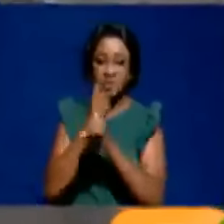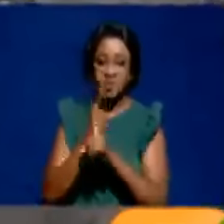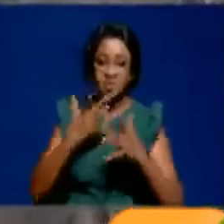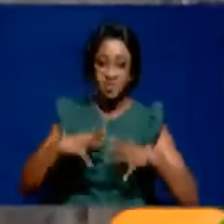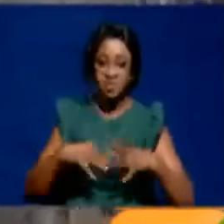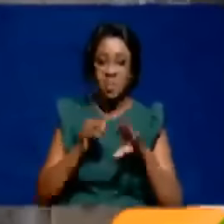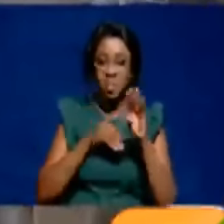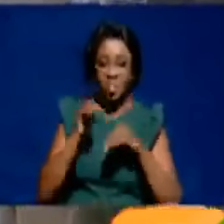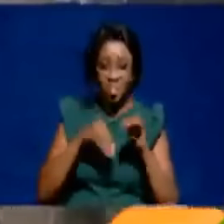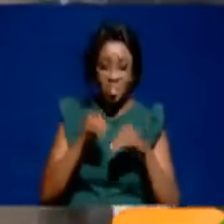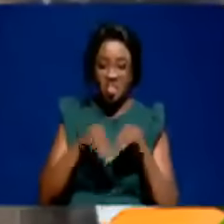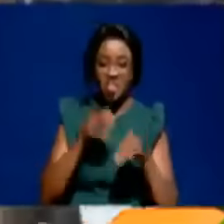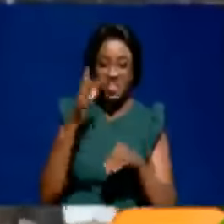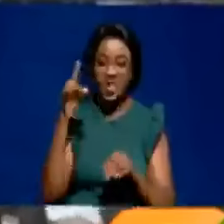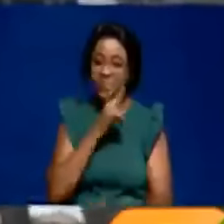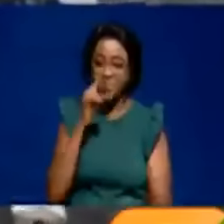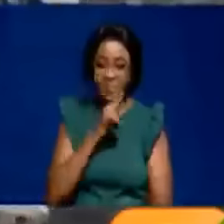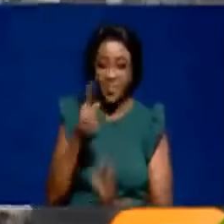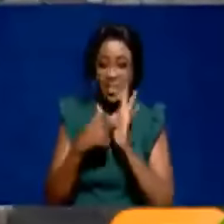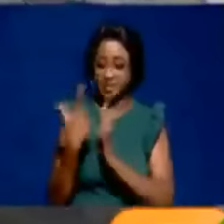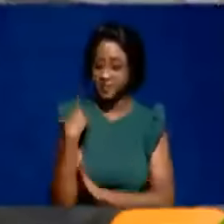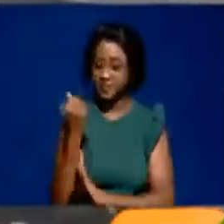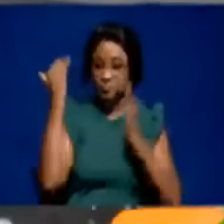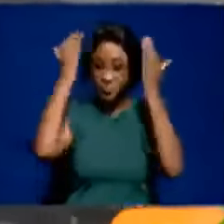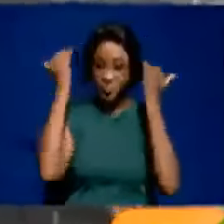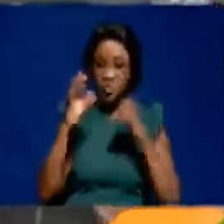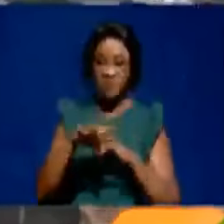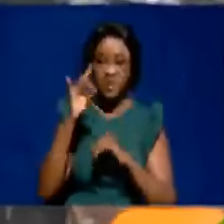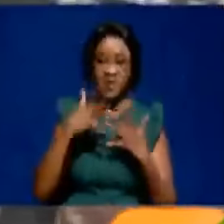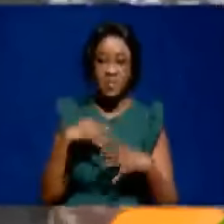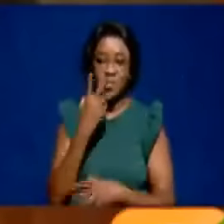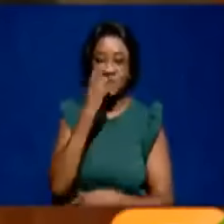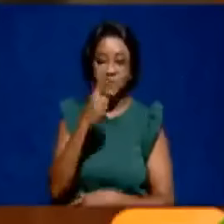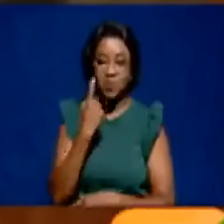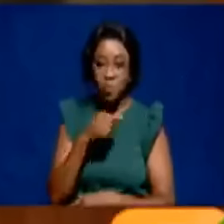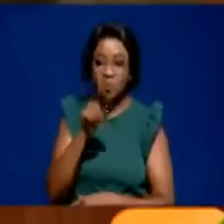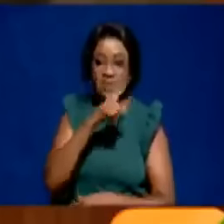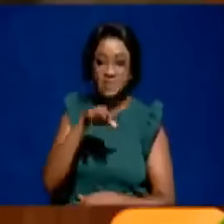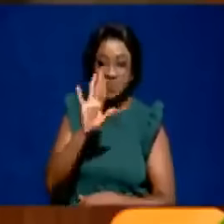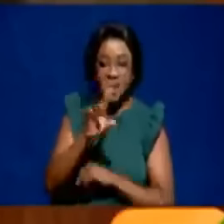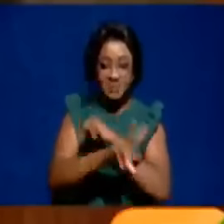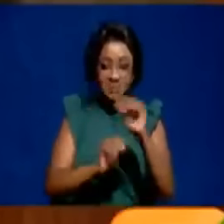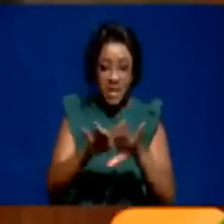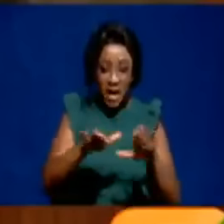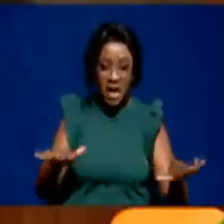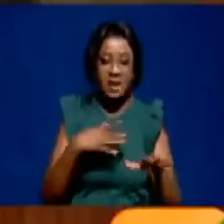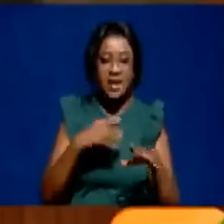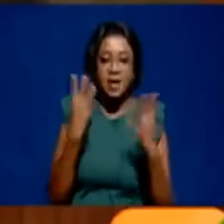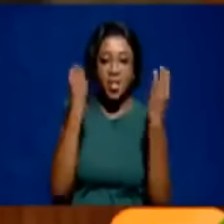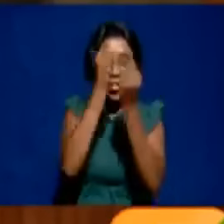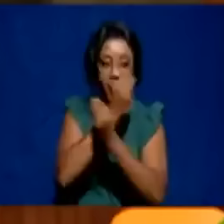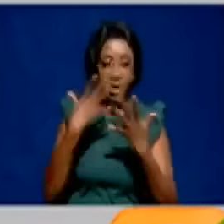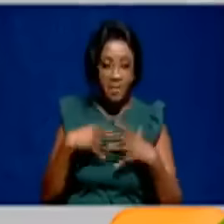hapa. Hivi majuzi, mahakamani tuliwapata washukiwa wakuu walioshtakiwa kwa makosa ya ulaghai wa mashamba ya mzee